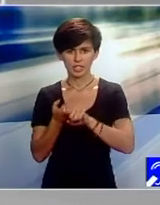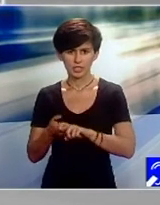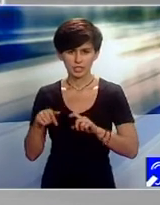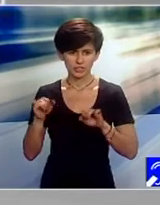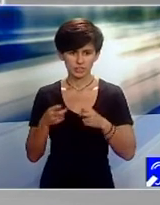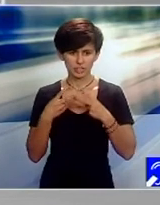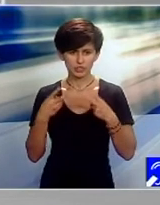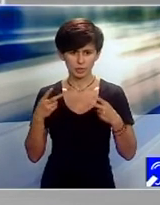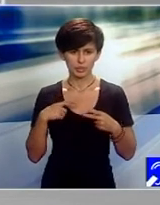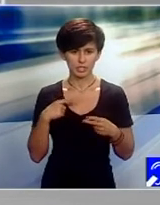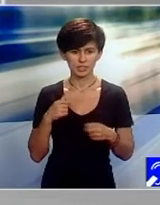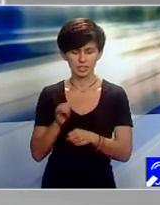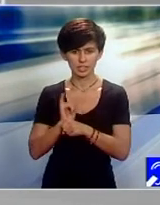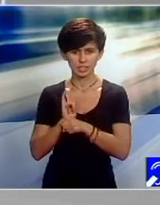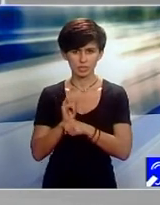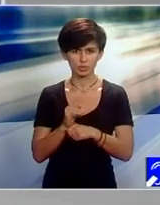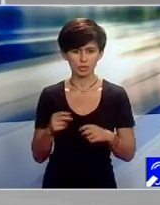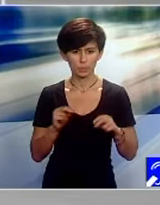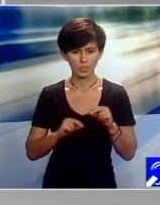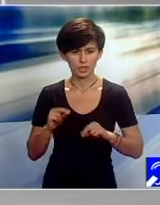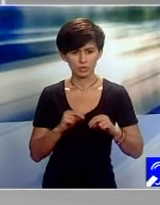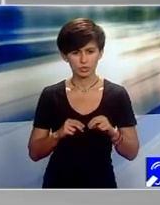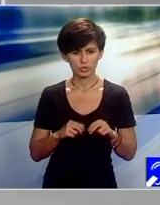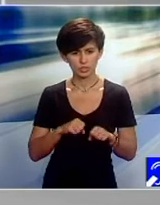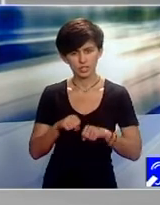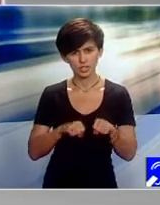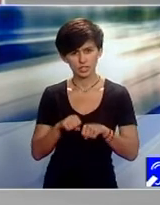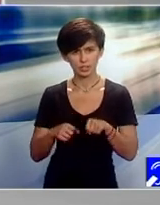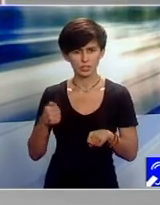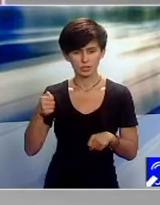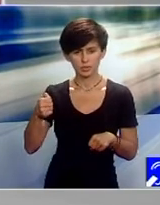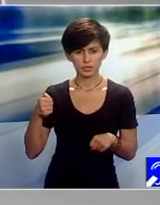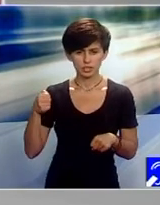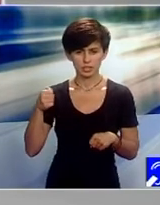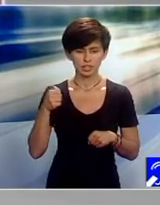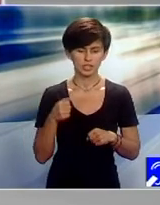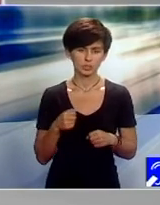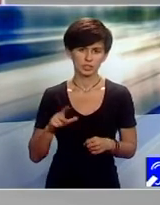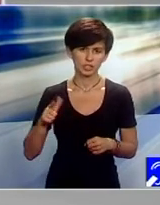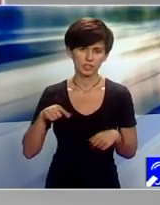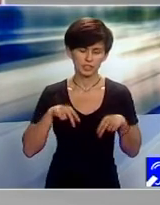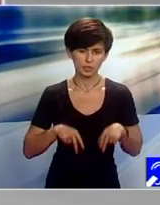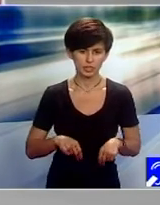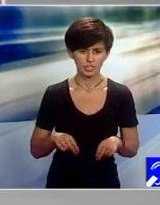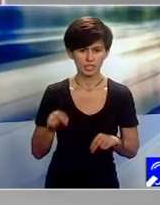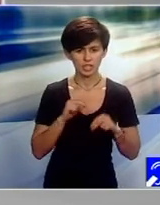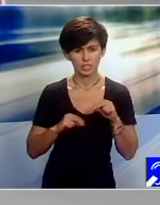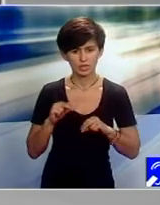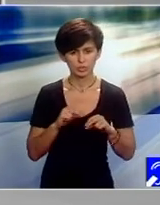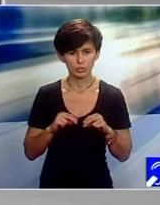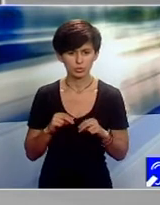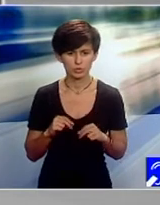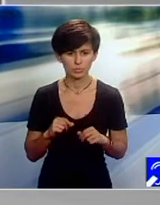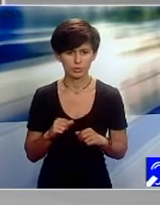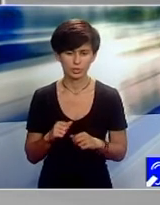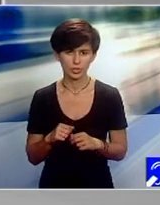Radu Mititean, directorul Clubului de Cicloturism Napoca. Bine v-am regăsit! Și Roxana Cleja, vicepreședintele Clubului de Cicloturism Napoca. Bună